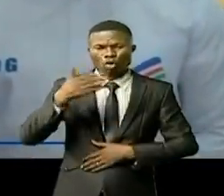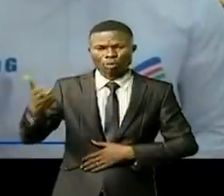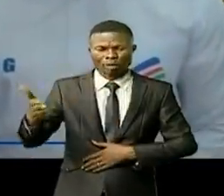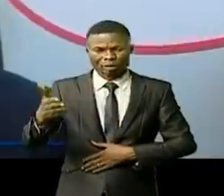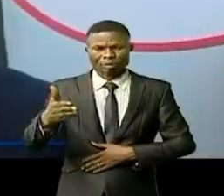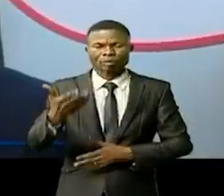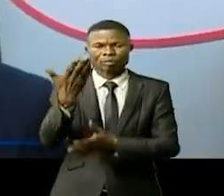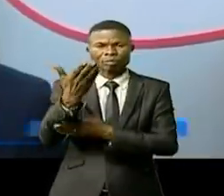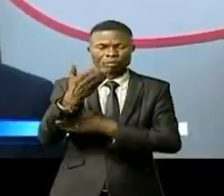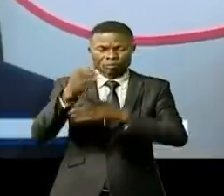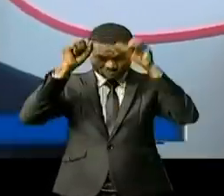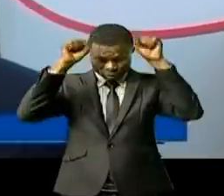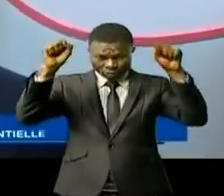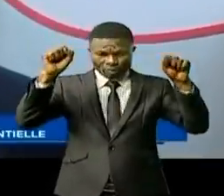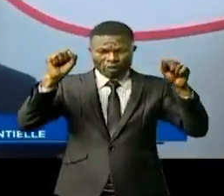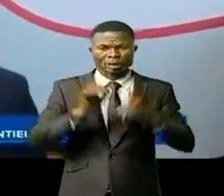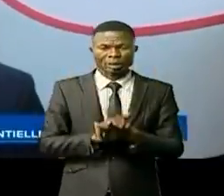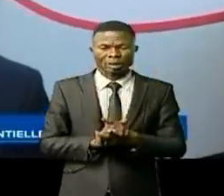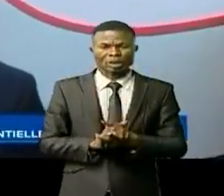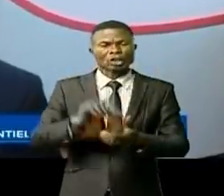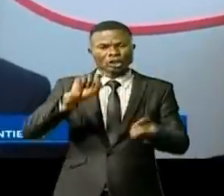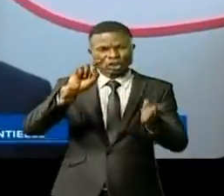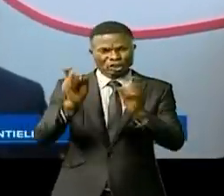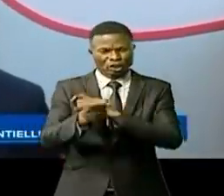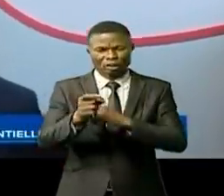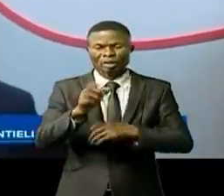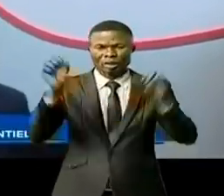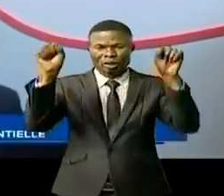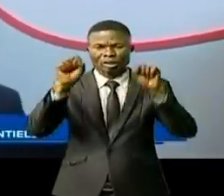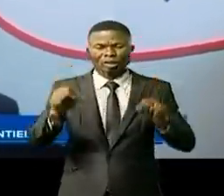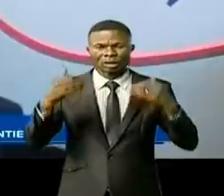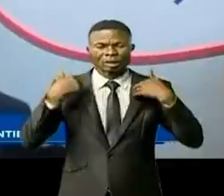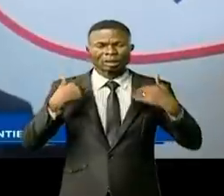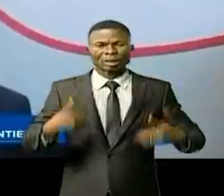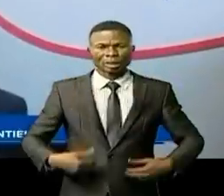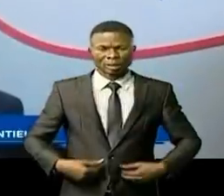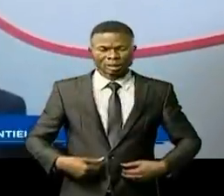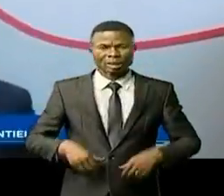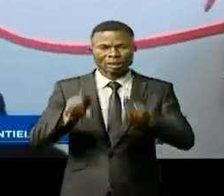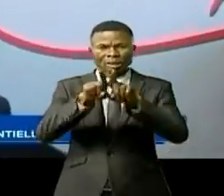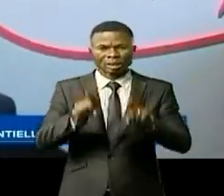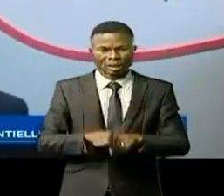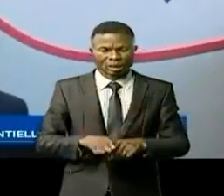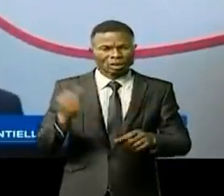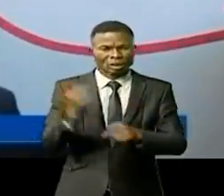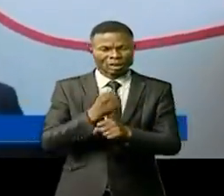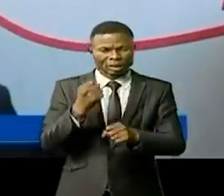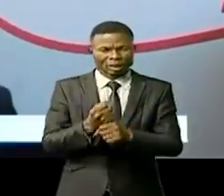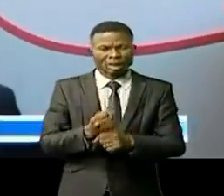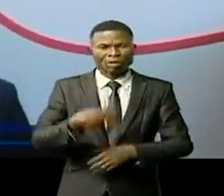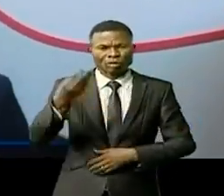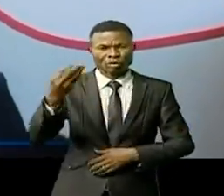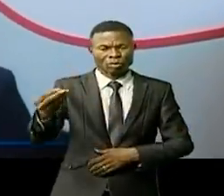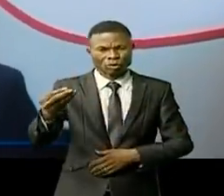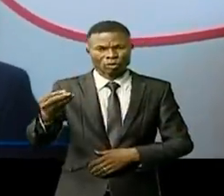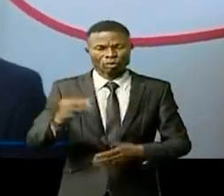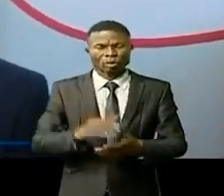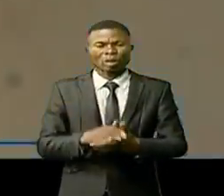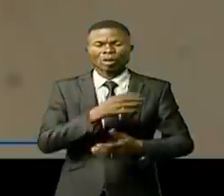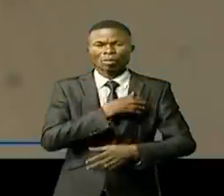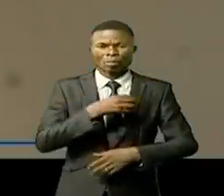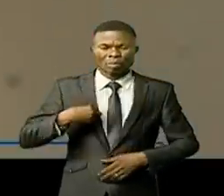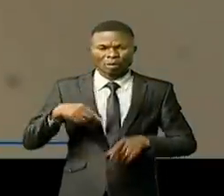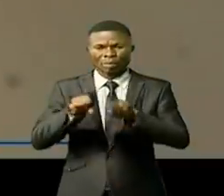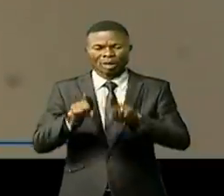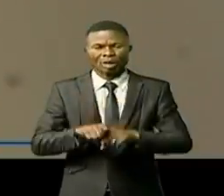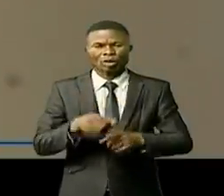République qui veut absolument qu'on améliore les systèmes de santé et notamment les services qu'on donne aux mères et aux enfants,